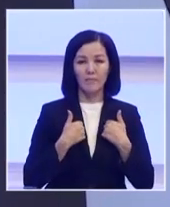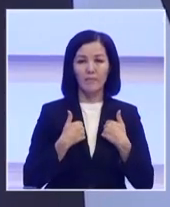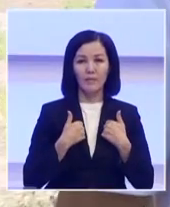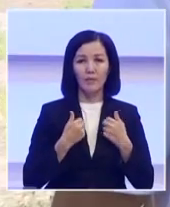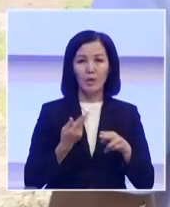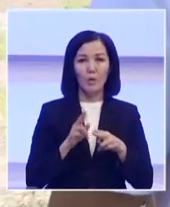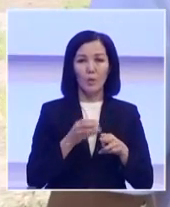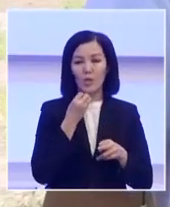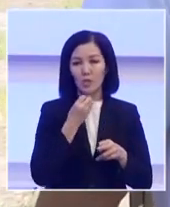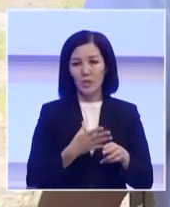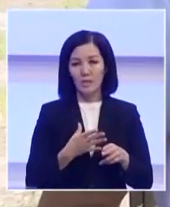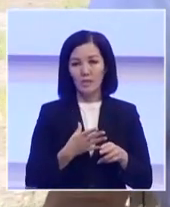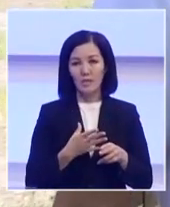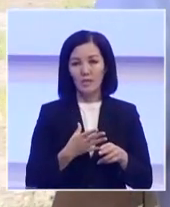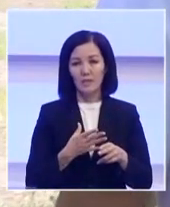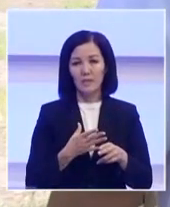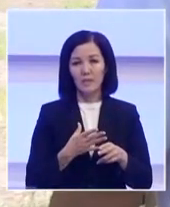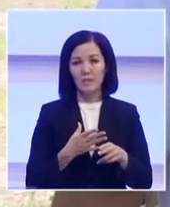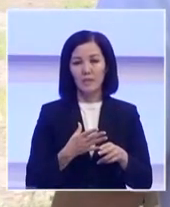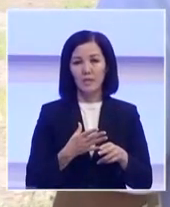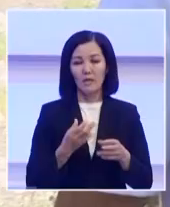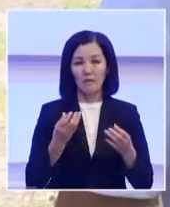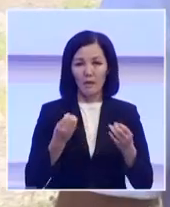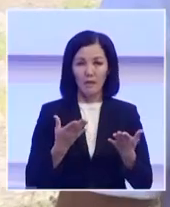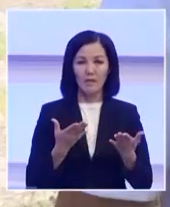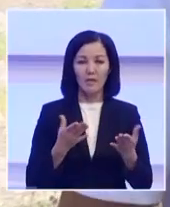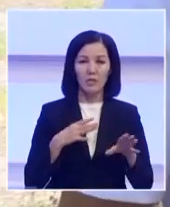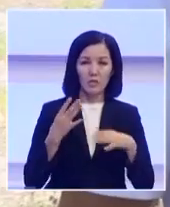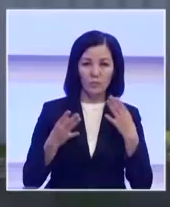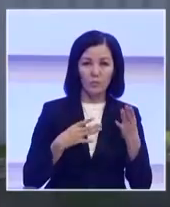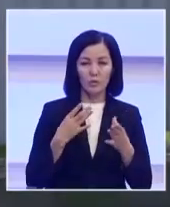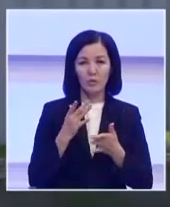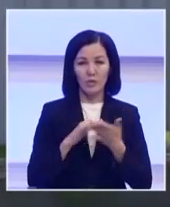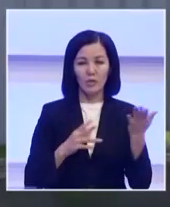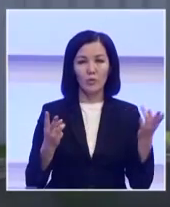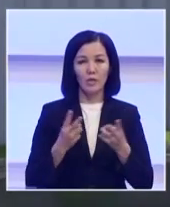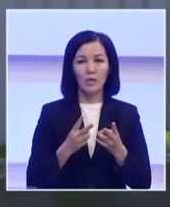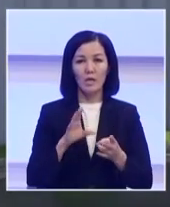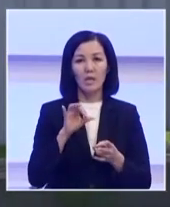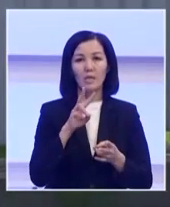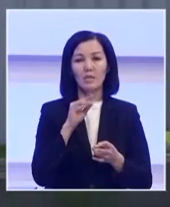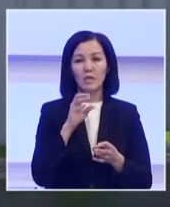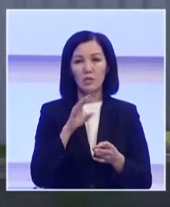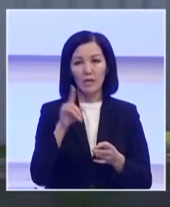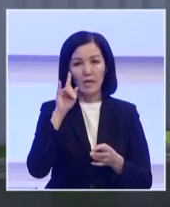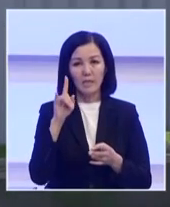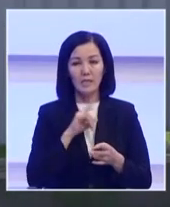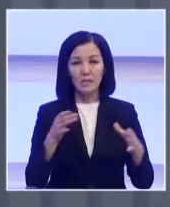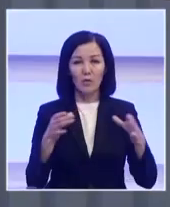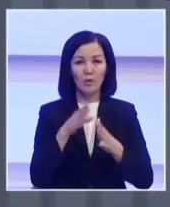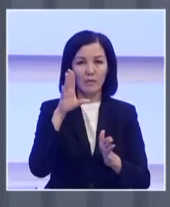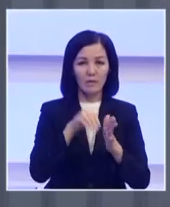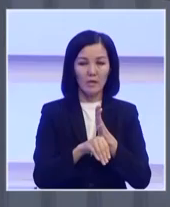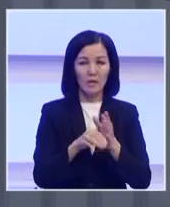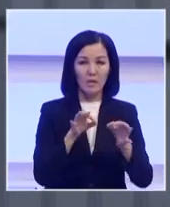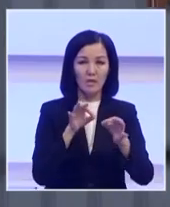жақсы. Әлі бірақ жетпеген жерлеріміз бар, соған жұмыс істеу керек әлі. Санжар Мусаев Қазақстан құрамасының белді мүшесі. Садақтан